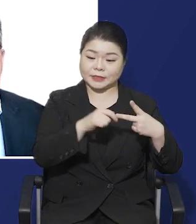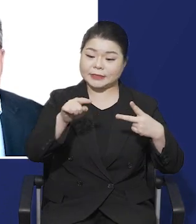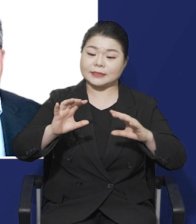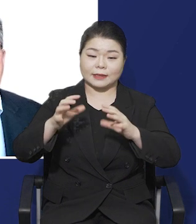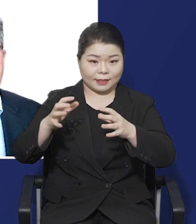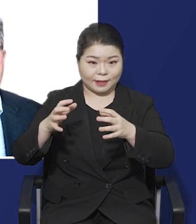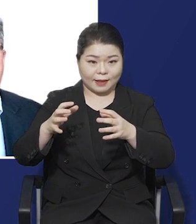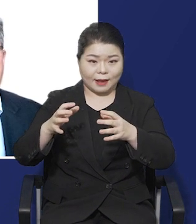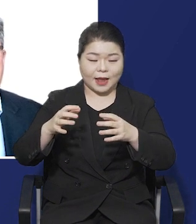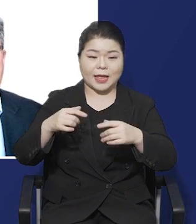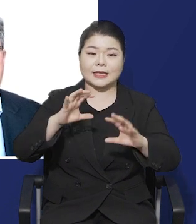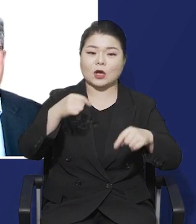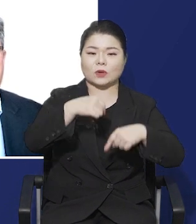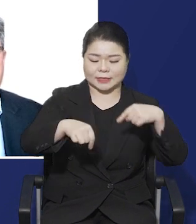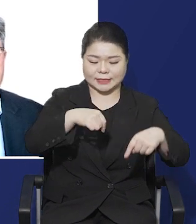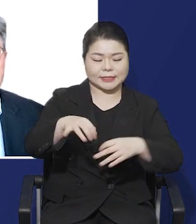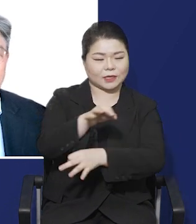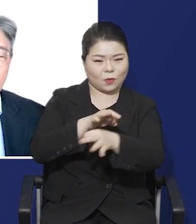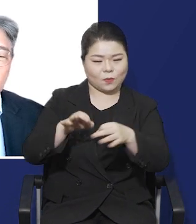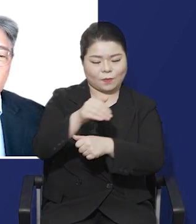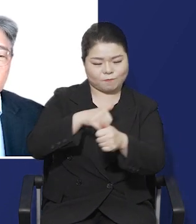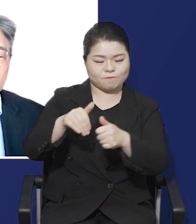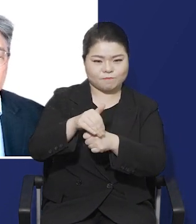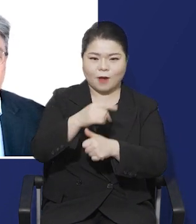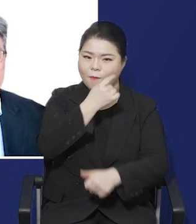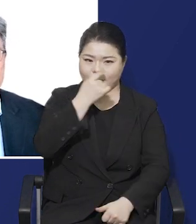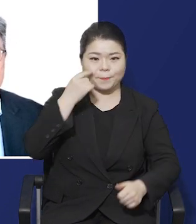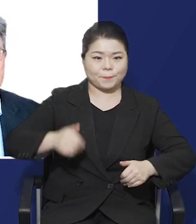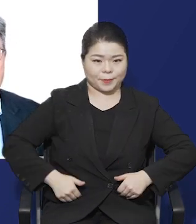나라의 정치와 경제적인 동향을 파악을 해야 됩니다.